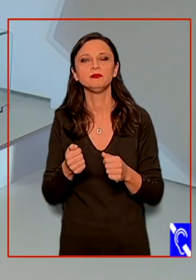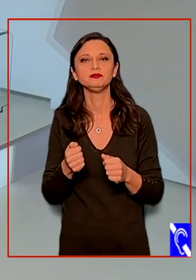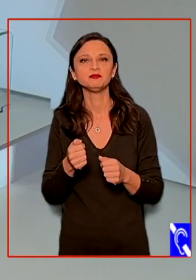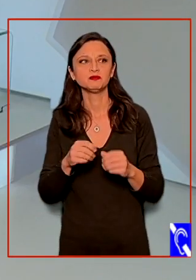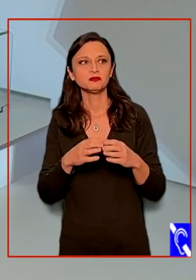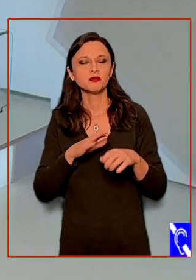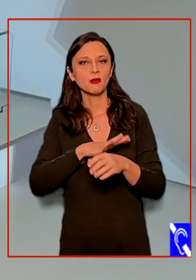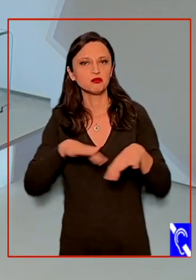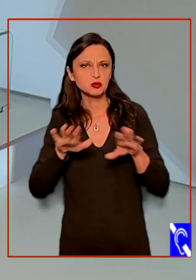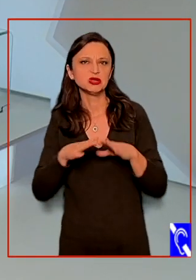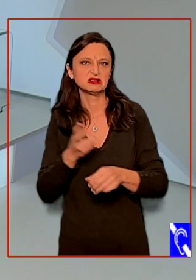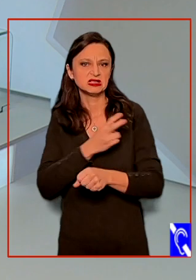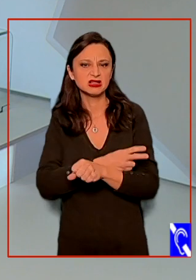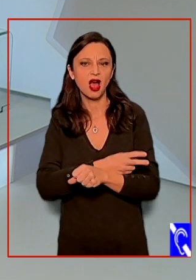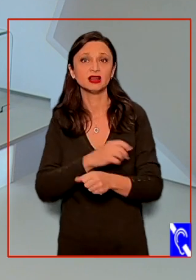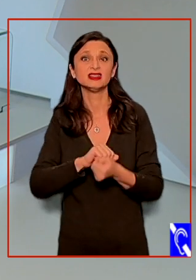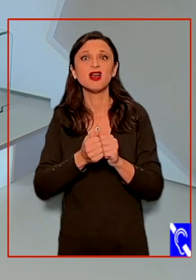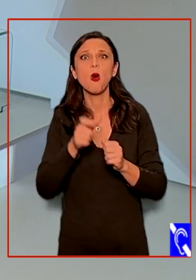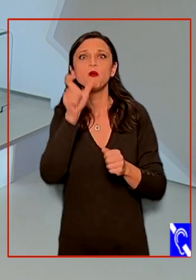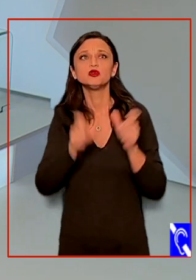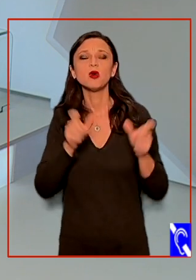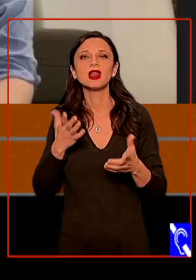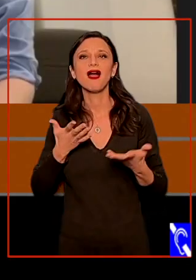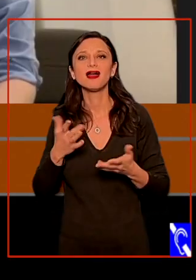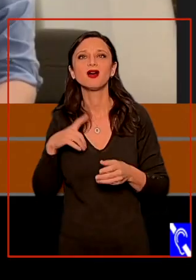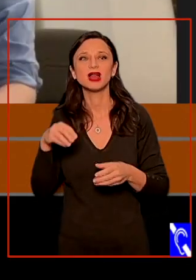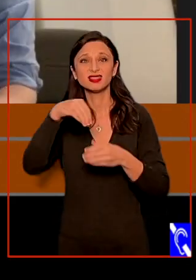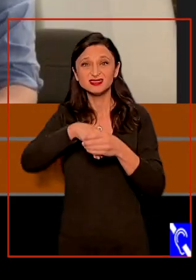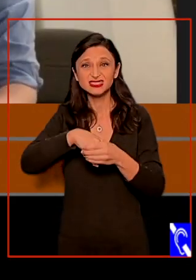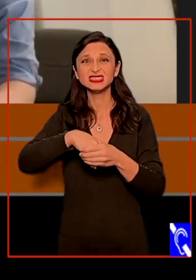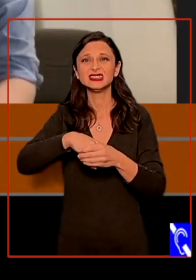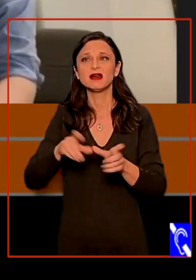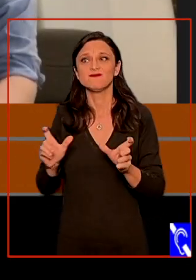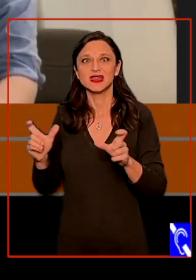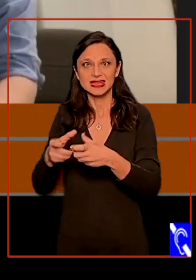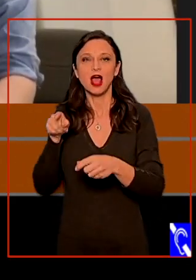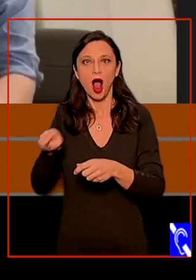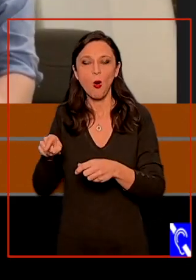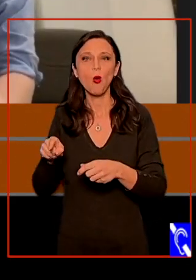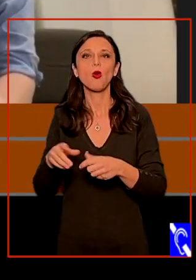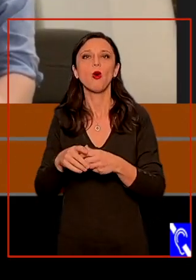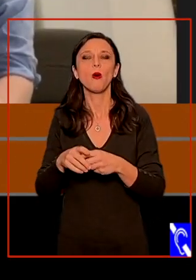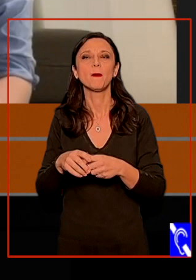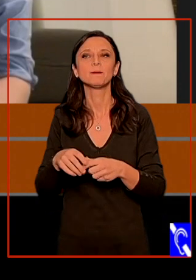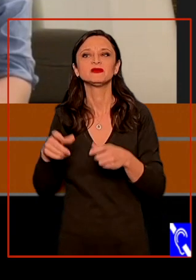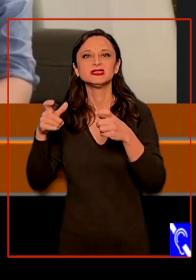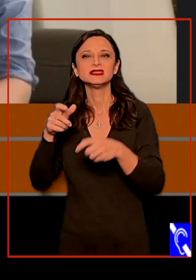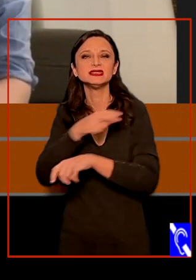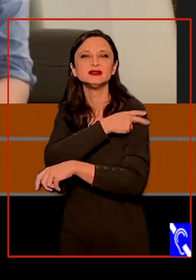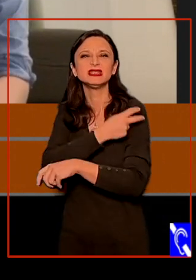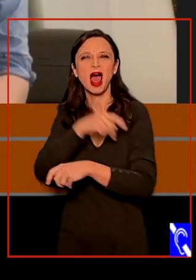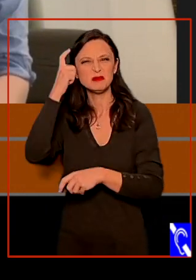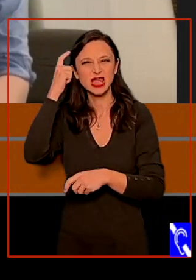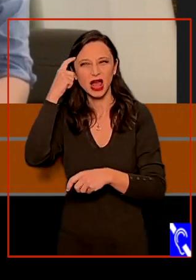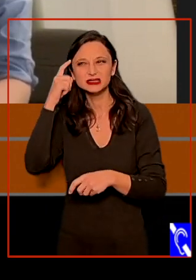sau persoane care au stat și 20-22 de ani internate în spitale de